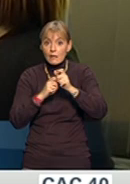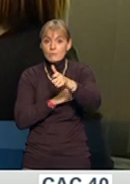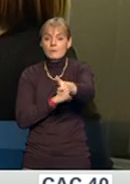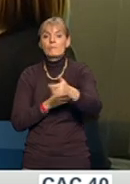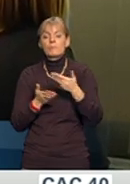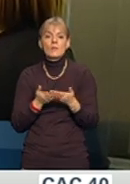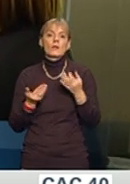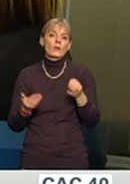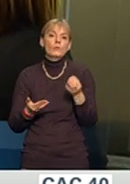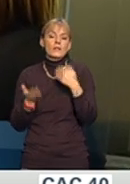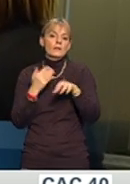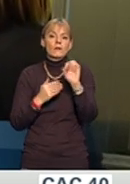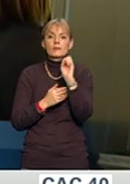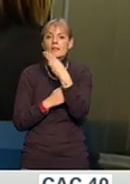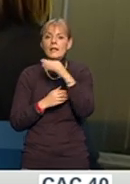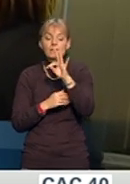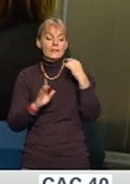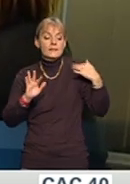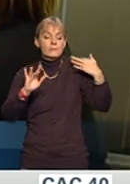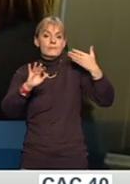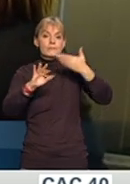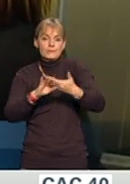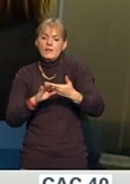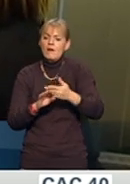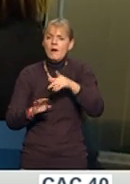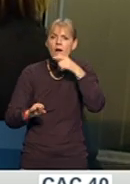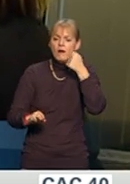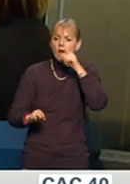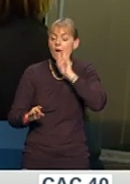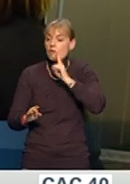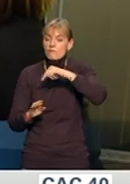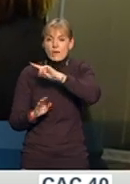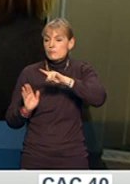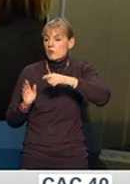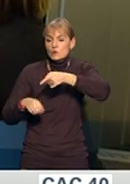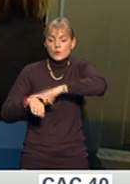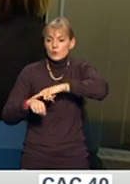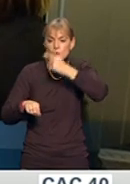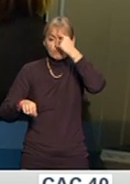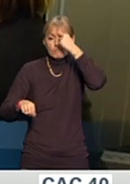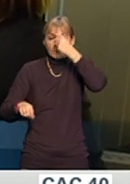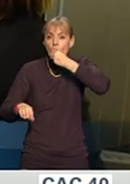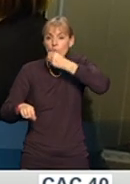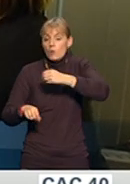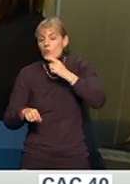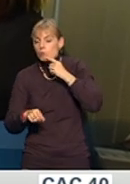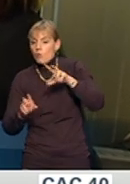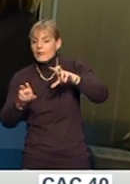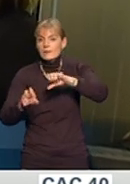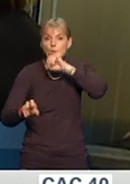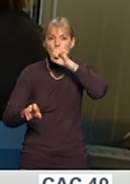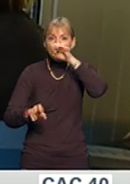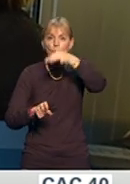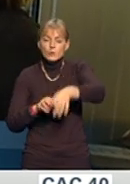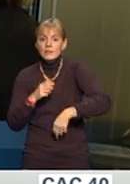c'est vraiment à mes yeux une légende. Les légendes d'hommes et de femmes qui d'emblée y ont cru parce qu'ils ont l'amour de la télévision, mais ils